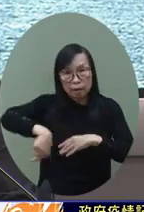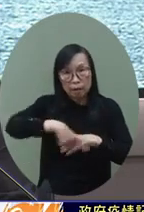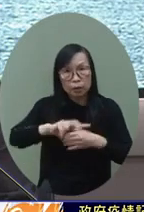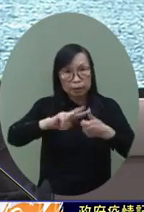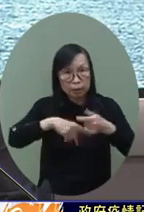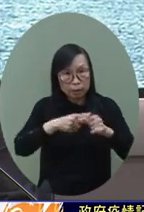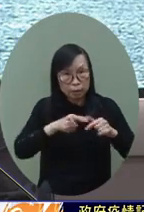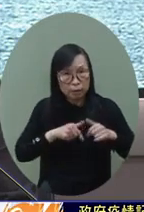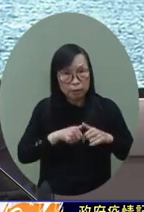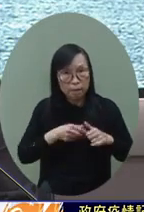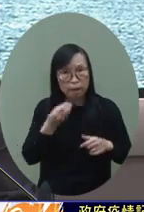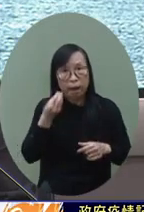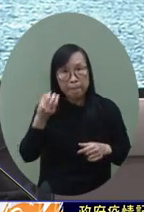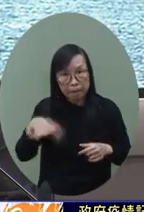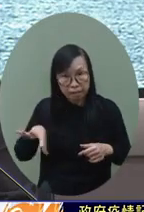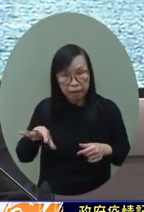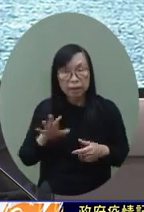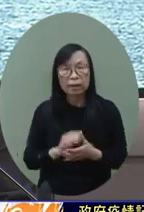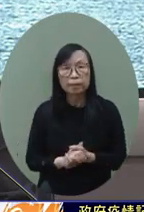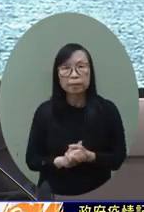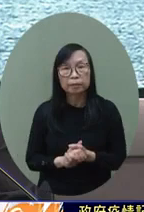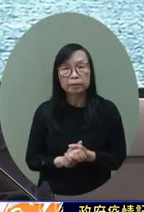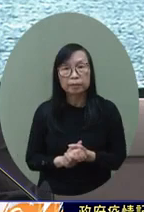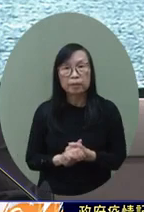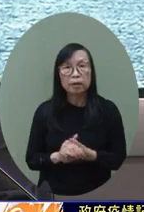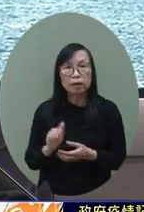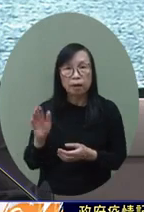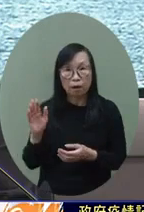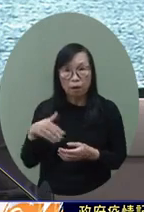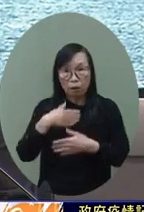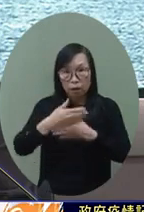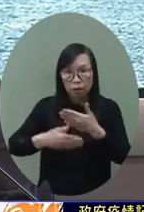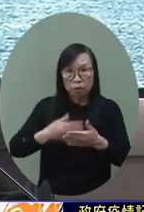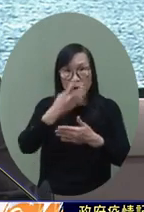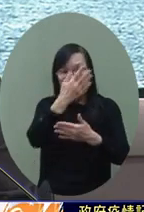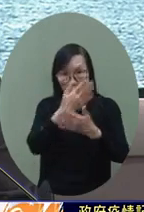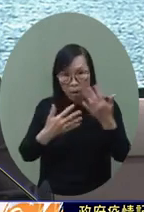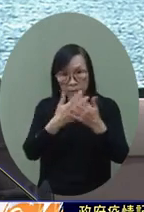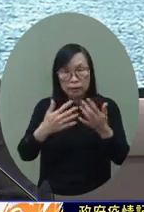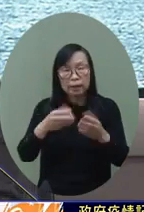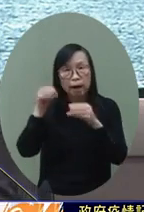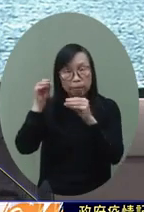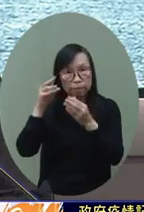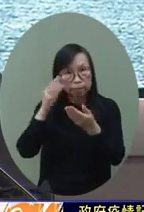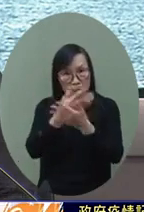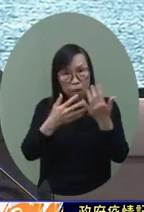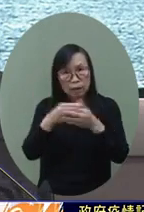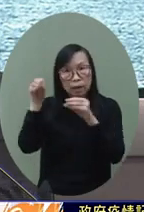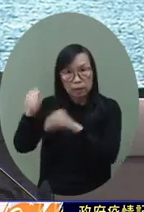中心是不需要付費的，亦都可以透過網站的預約，網站